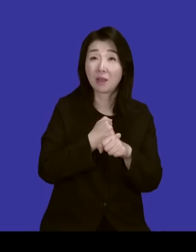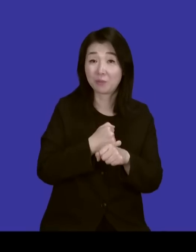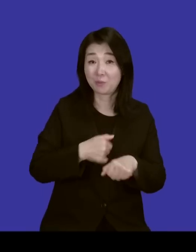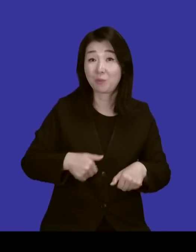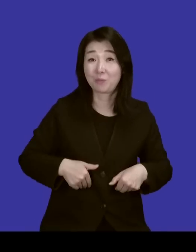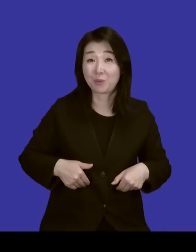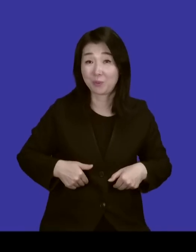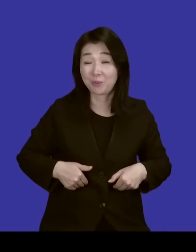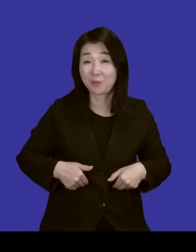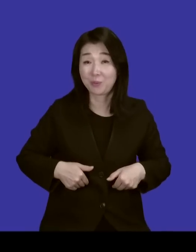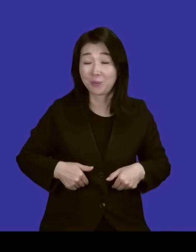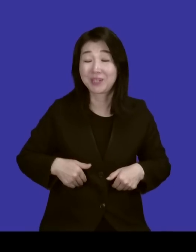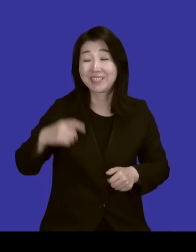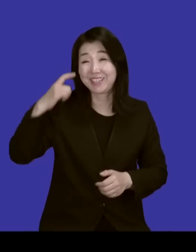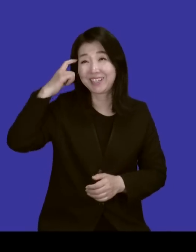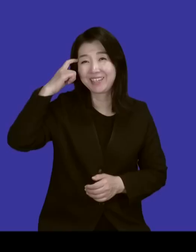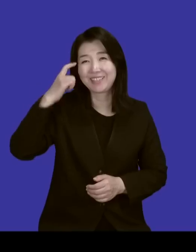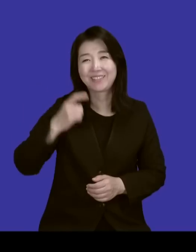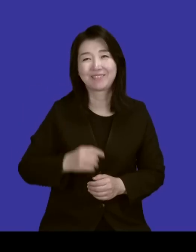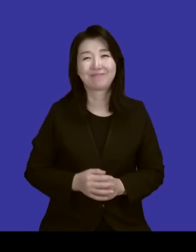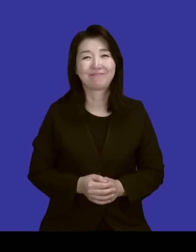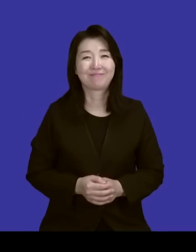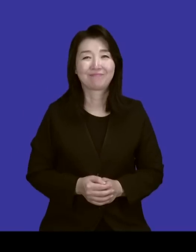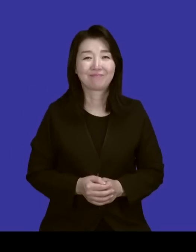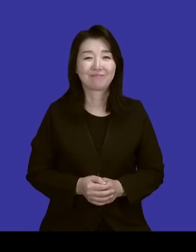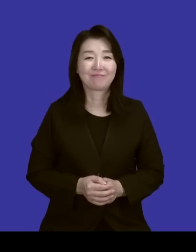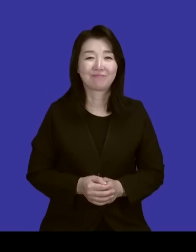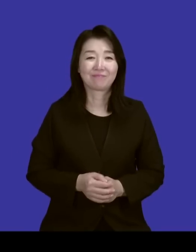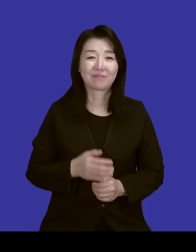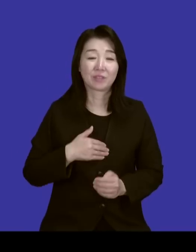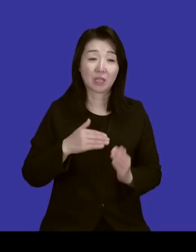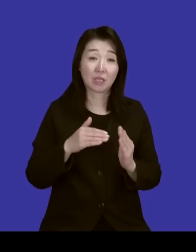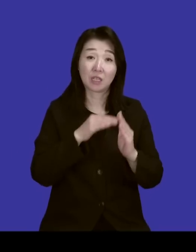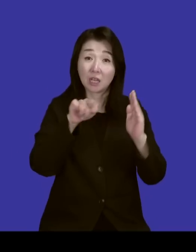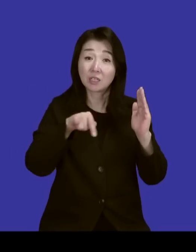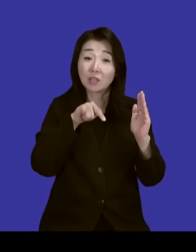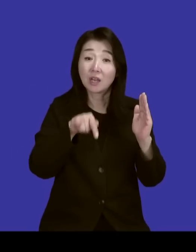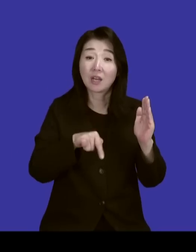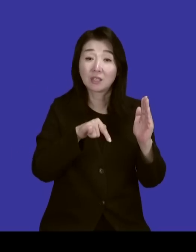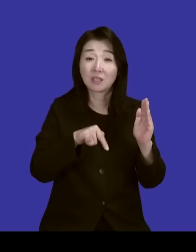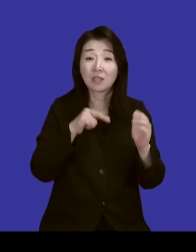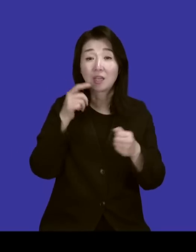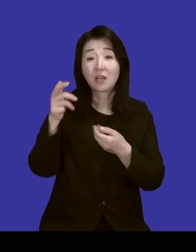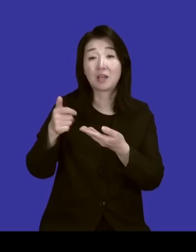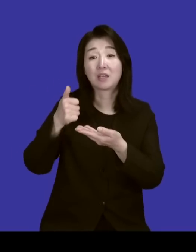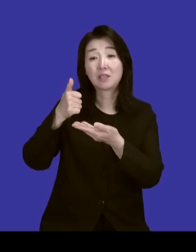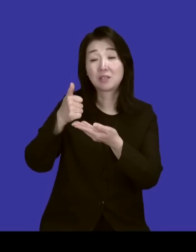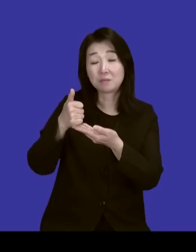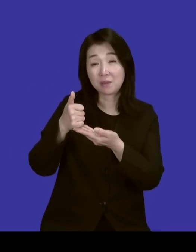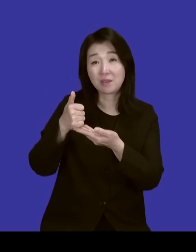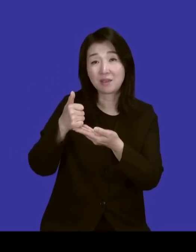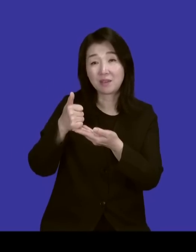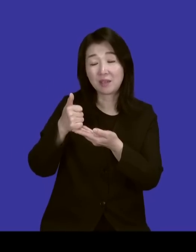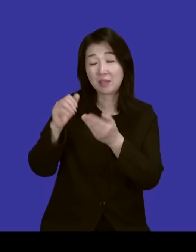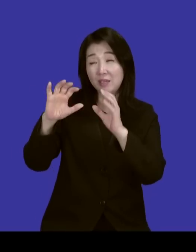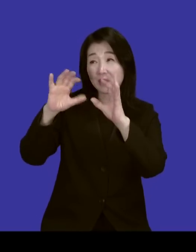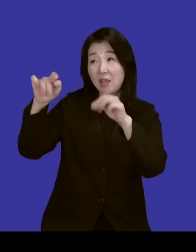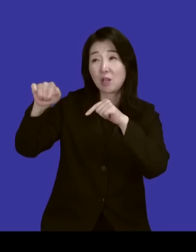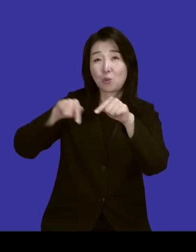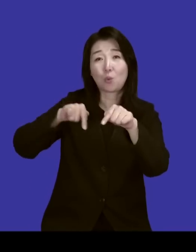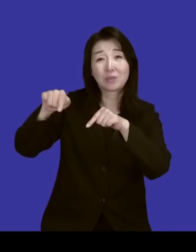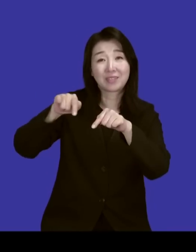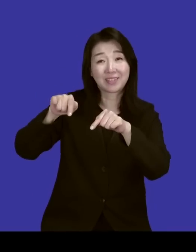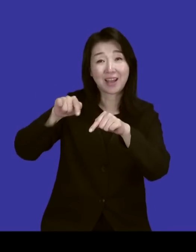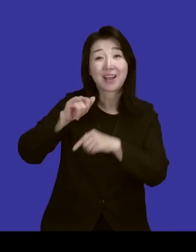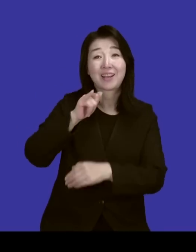언젠가. 그리고 나의 가정 속에는 그 하나님의 가정, 하나님의 나라의 통치가